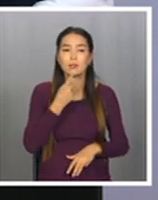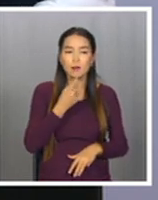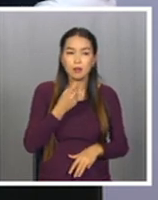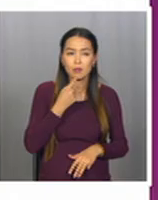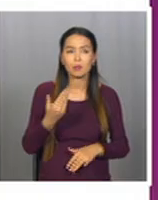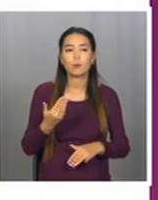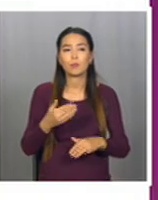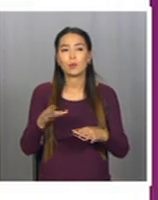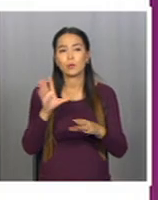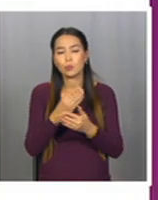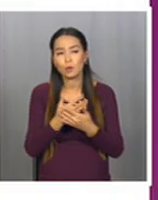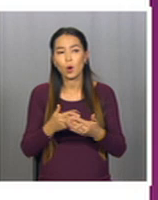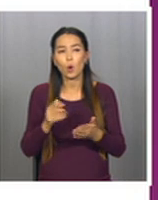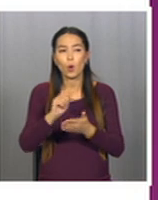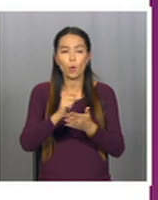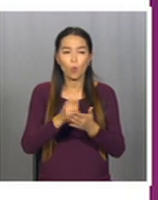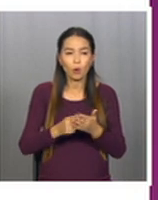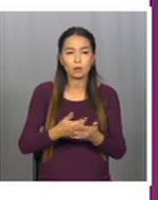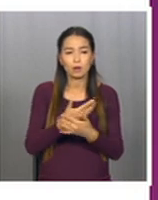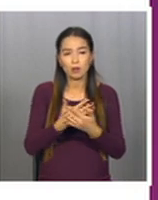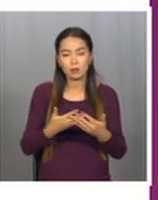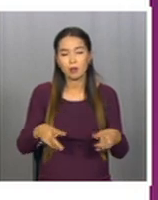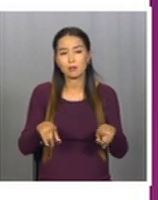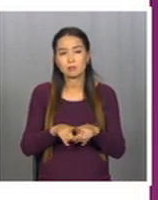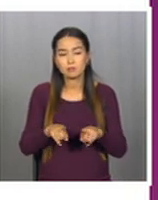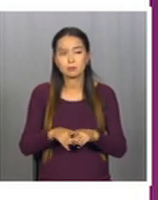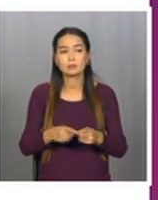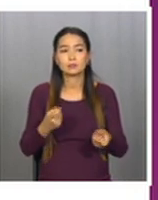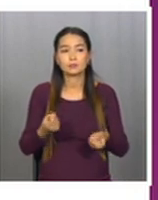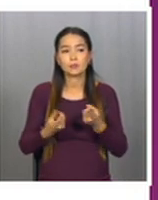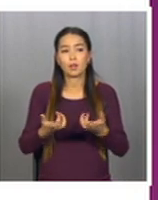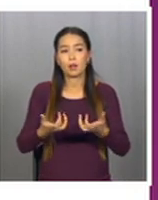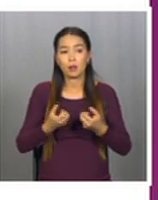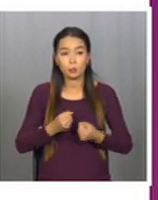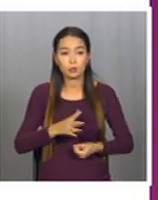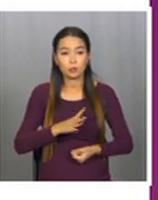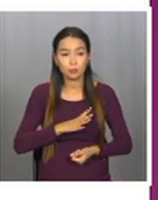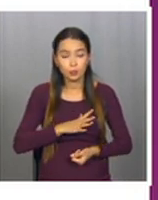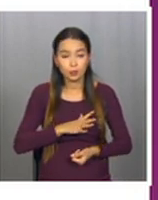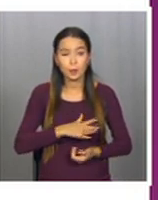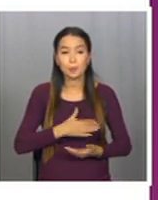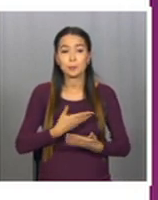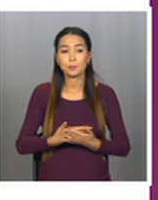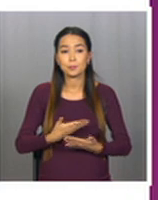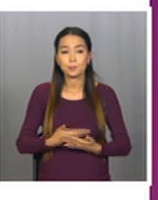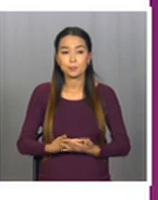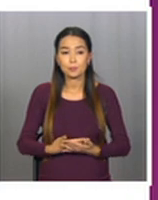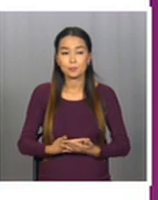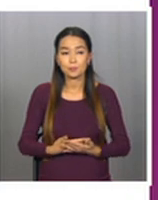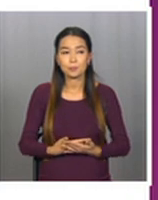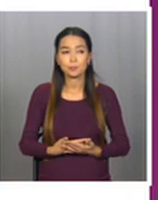салт-дәстүр, өнер үлгілерінде өздеріне қабылдаған болатынды. Мысалы, Иран